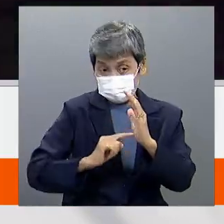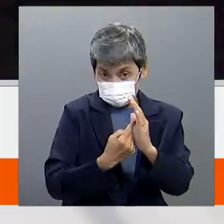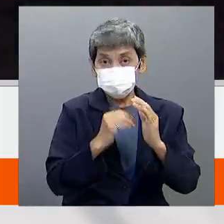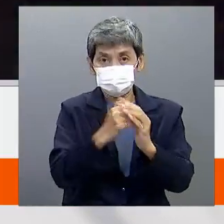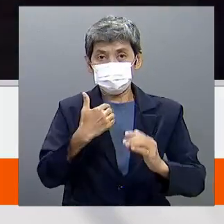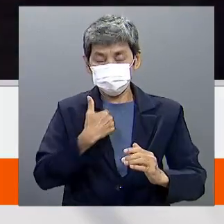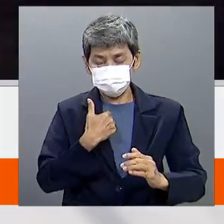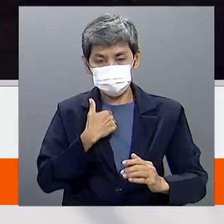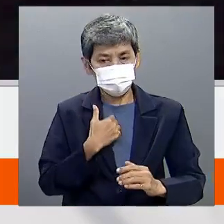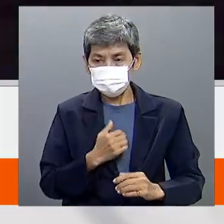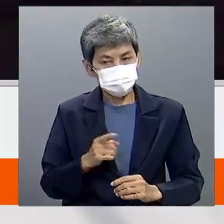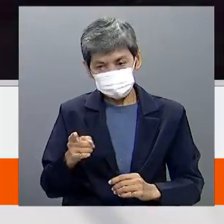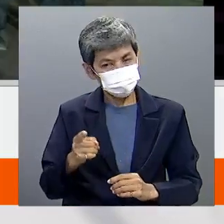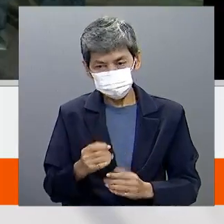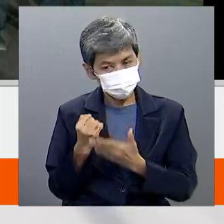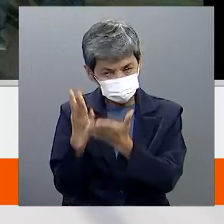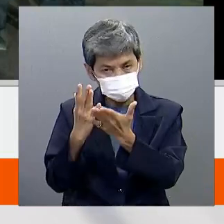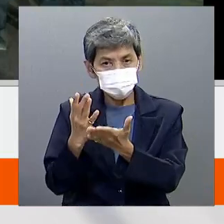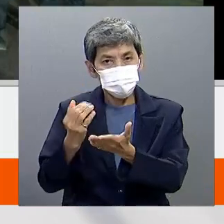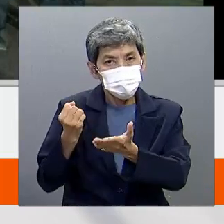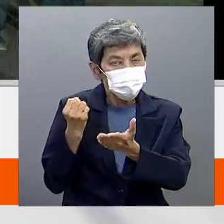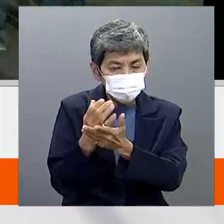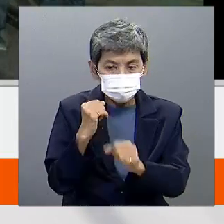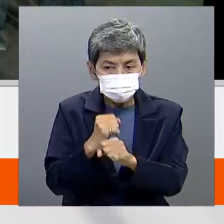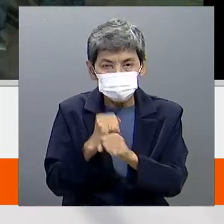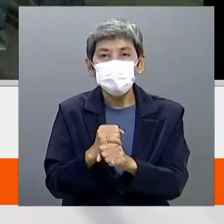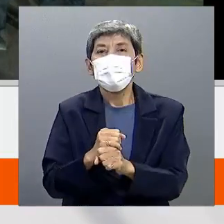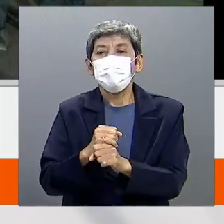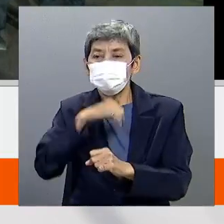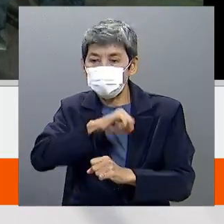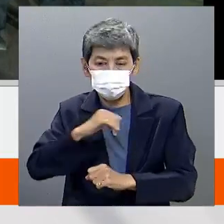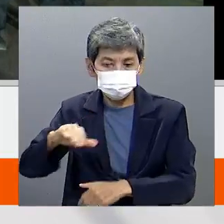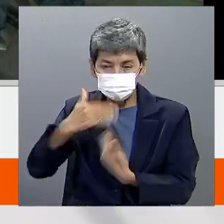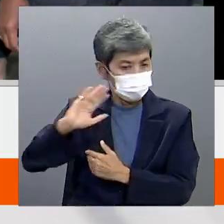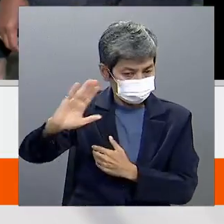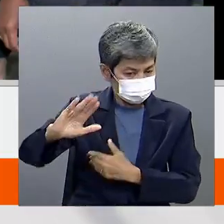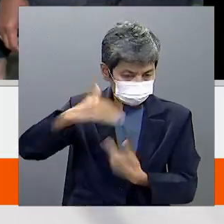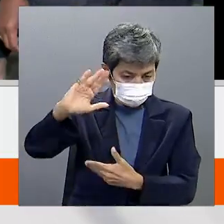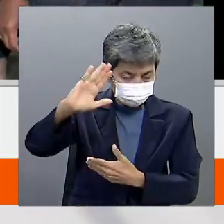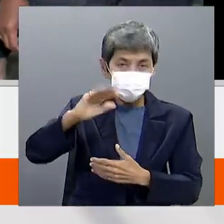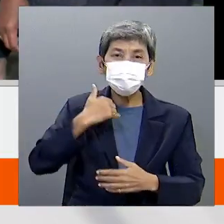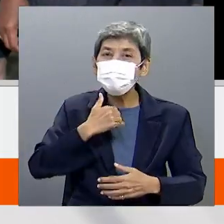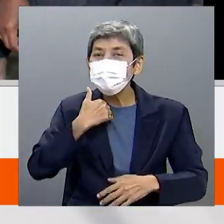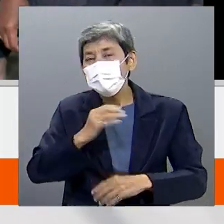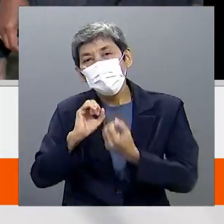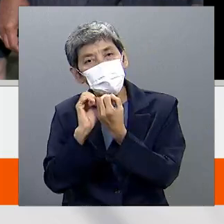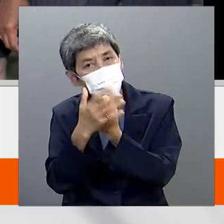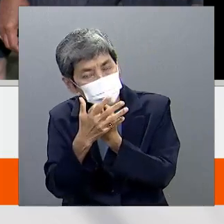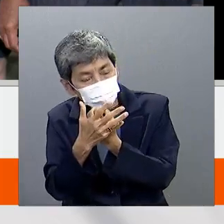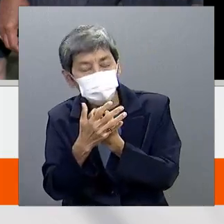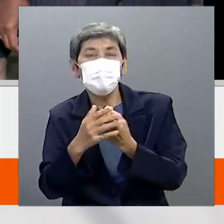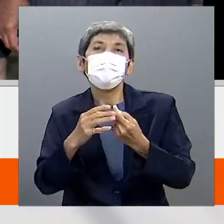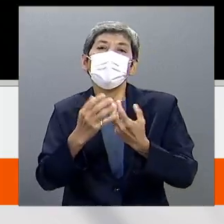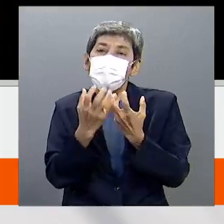แซงชั่นออกมาบอยคอตนะการนำเข้าสินค้าของไต้หวันนะครับไม่ว่าจะเป็นผลไม้นะสินค้าประม